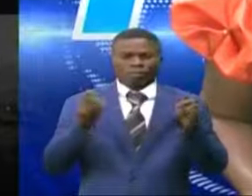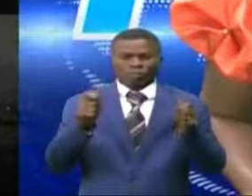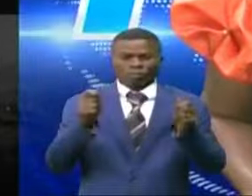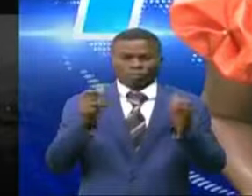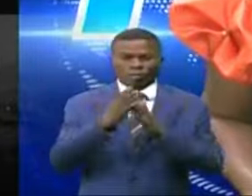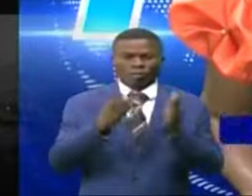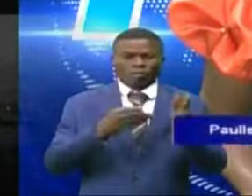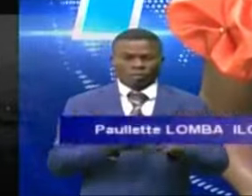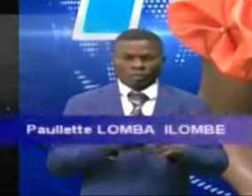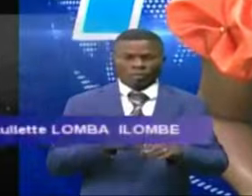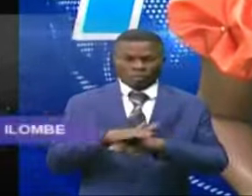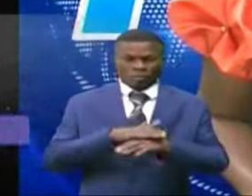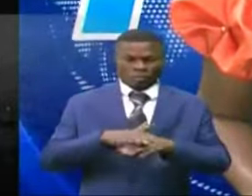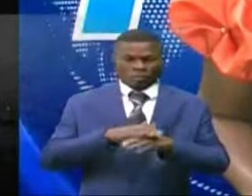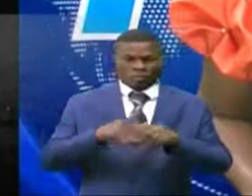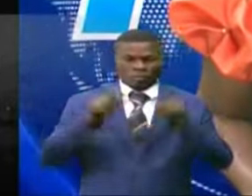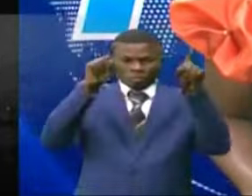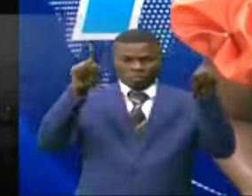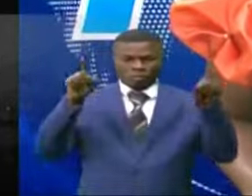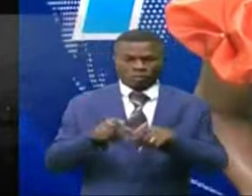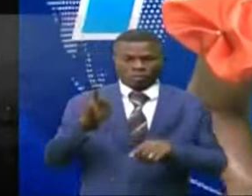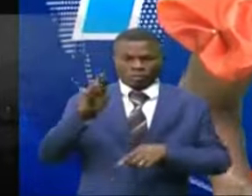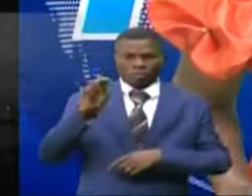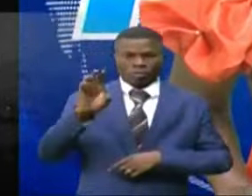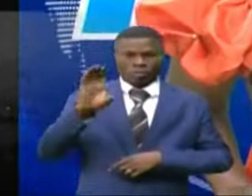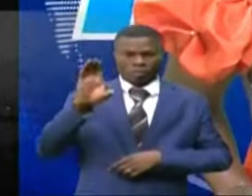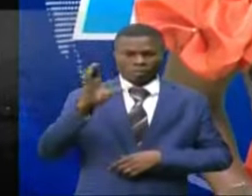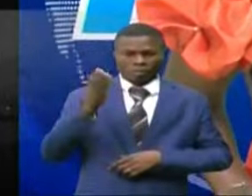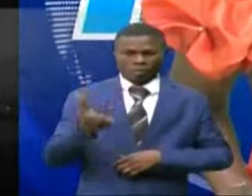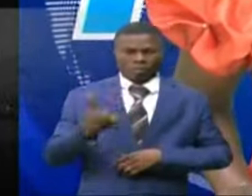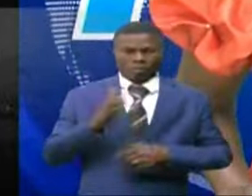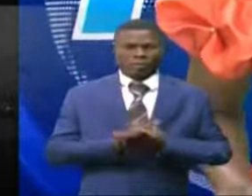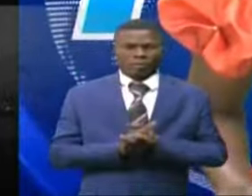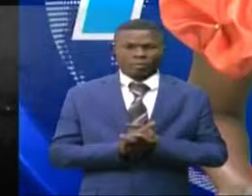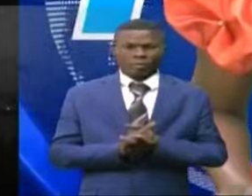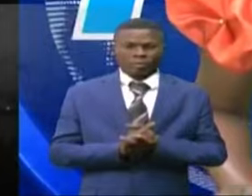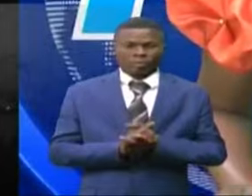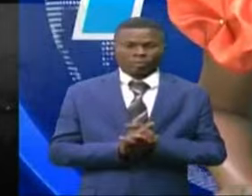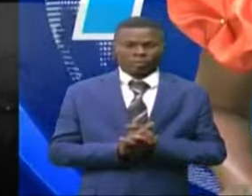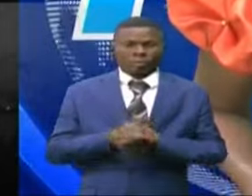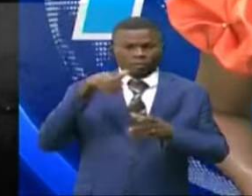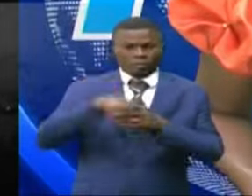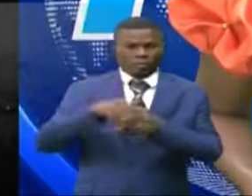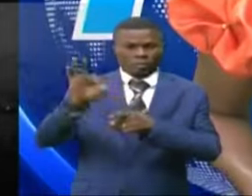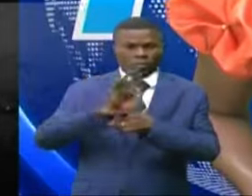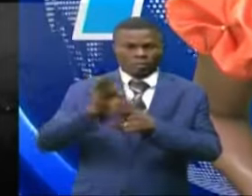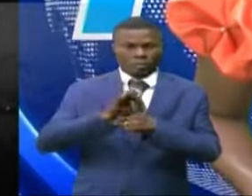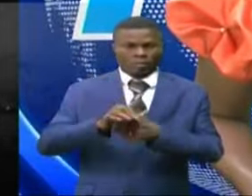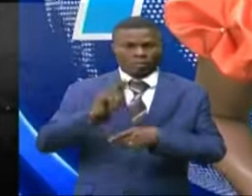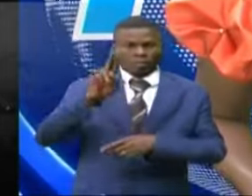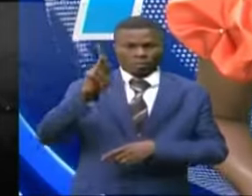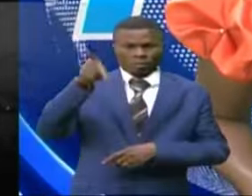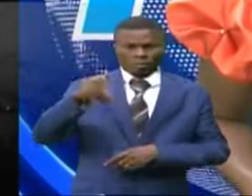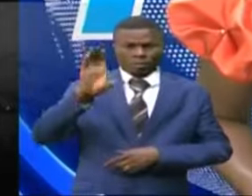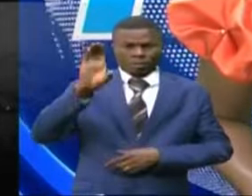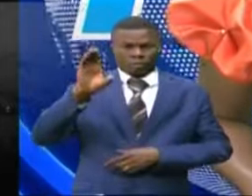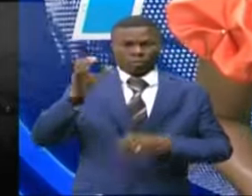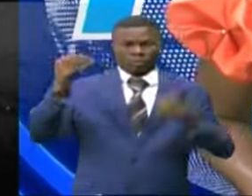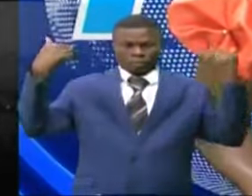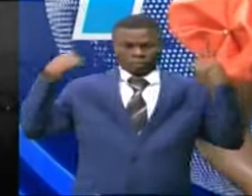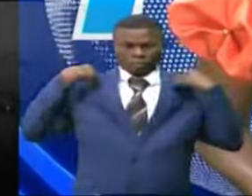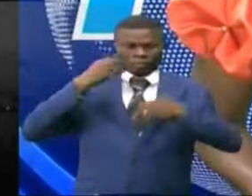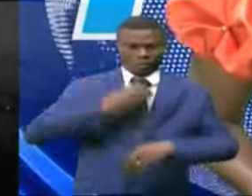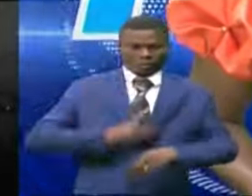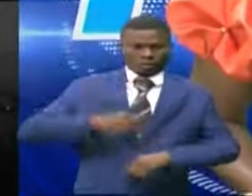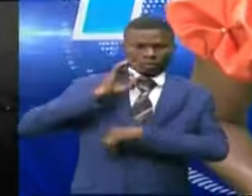9h sur la radio Télévision nationale congolaise. En pleine formation à l'UPC, le nouveau magistrat a